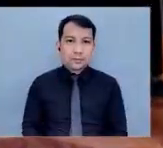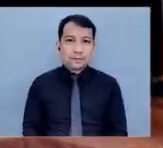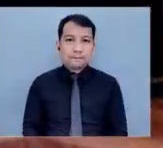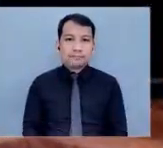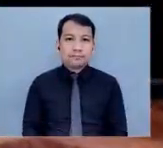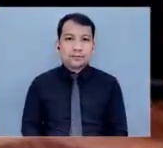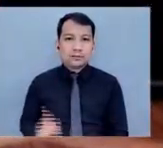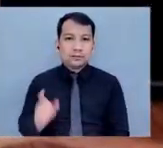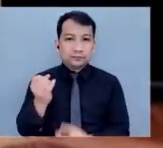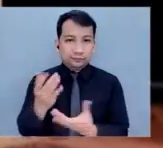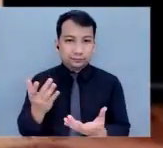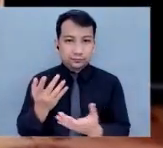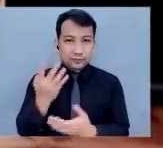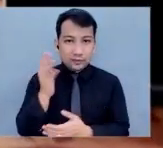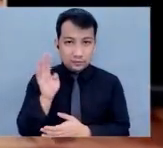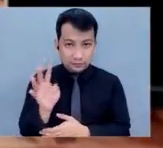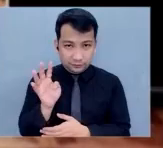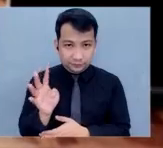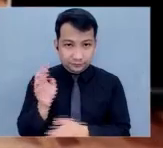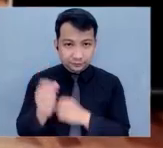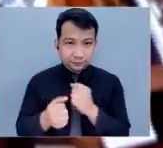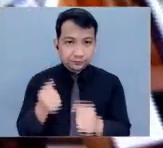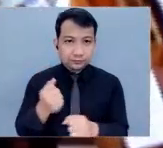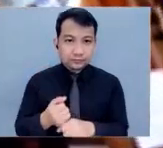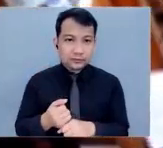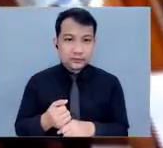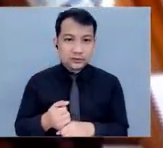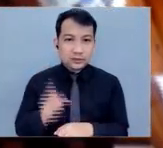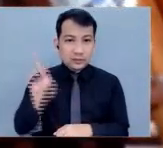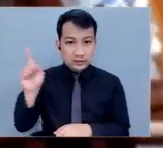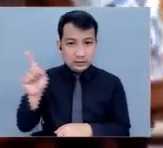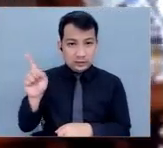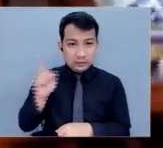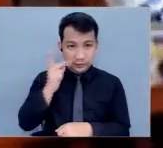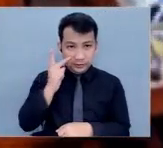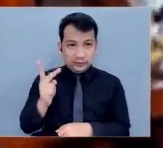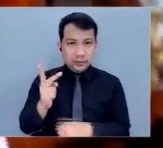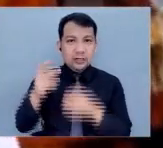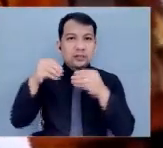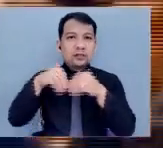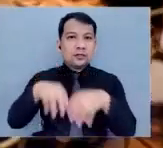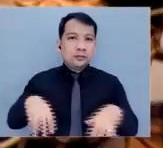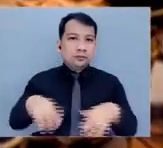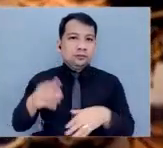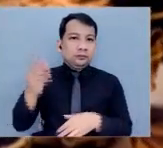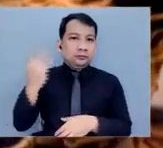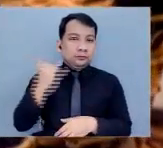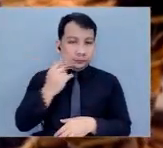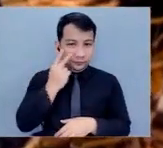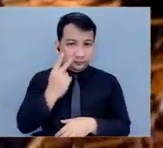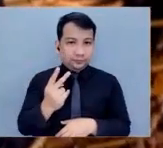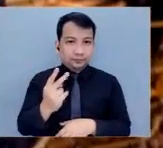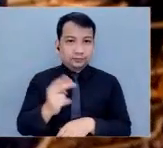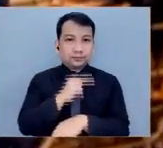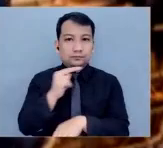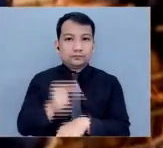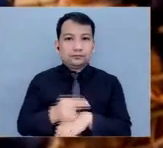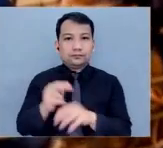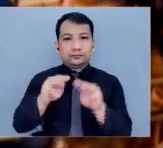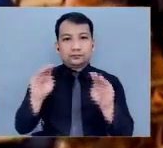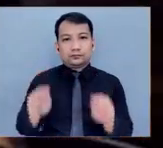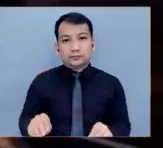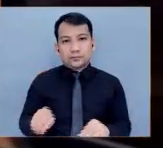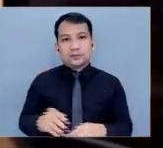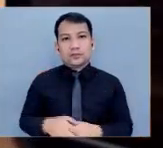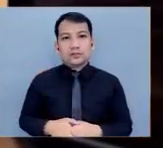Makalipas ang apat na dekada, ang mga pulpit panel na ito na matagal nang nawawala, natagpuan sa National Museum of the Philippines.